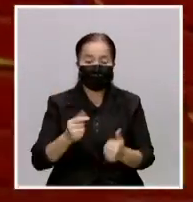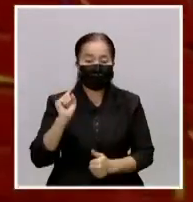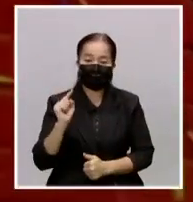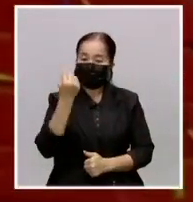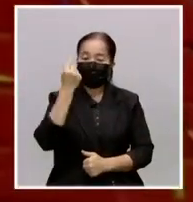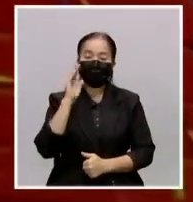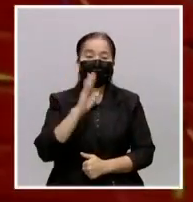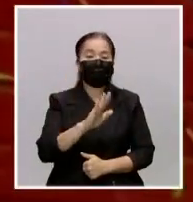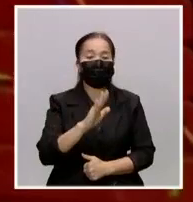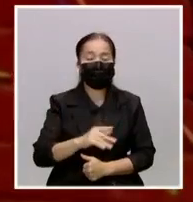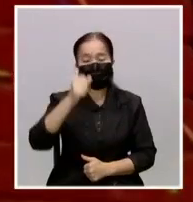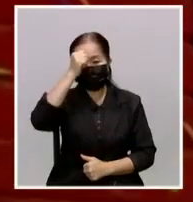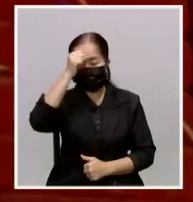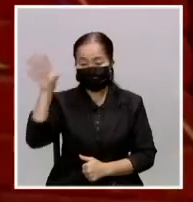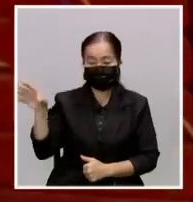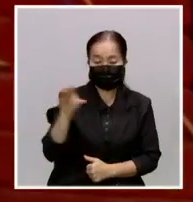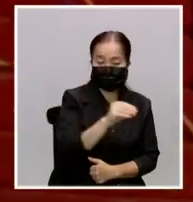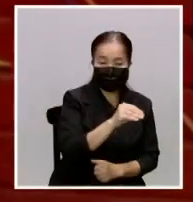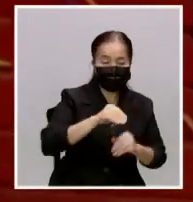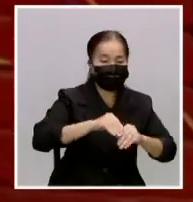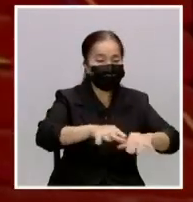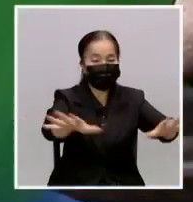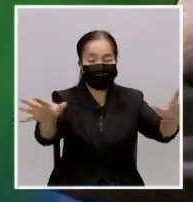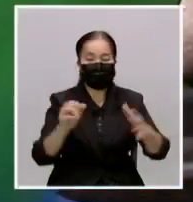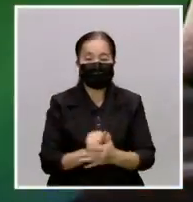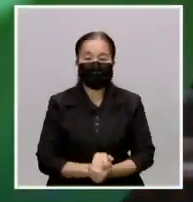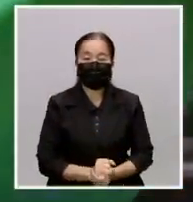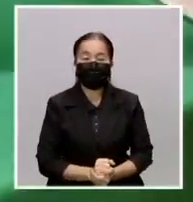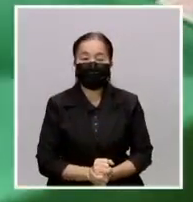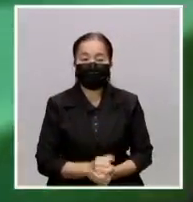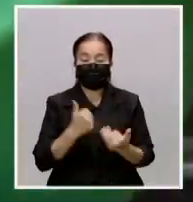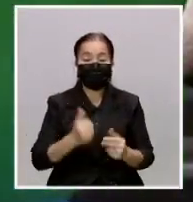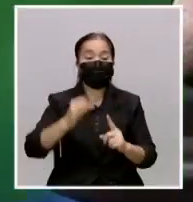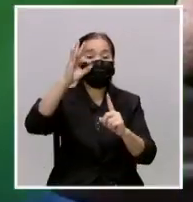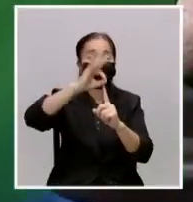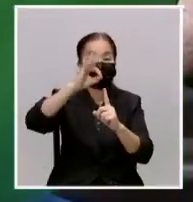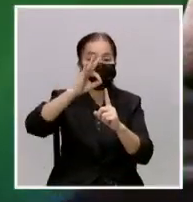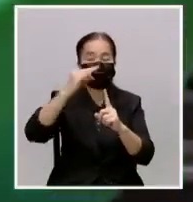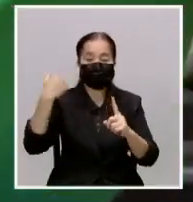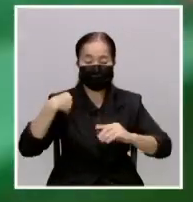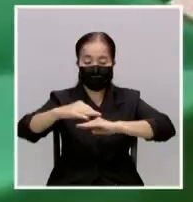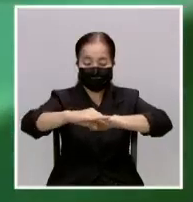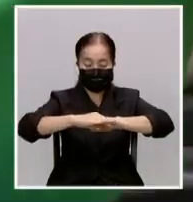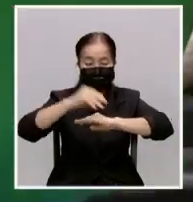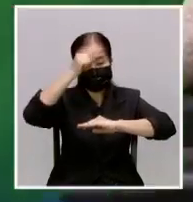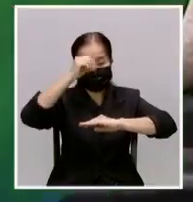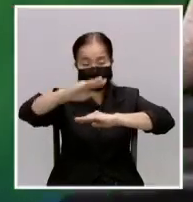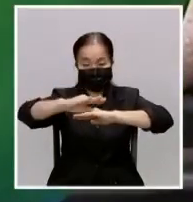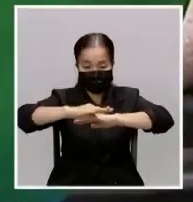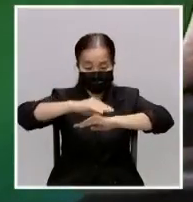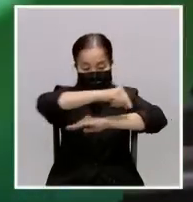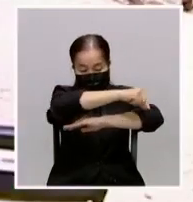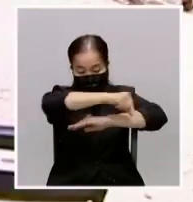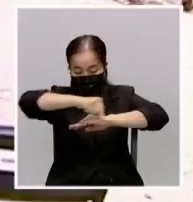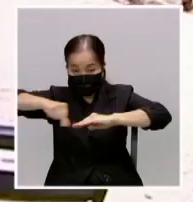โควิดข้ามพรมแดนจากอินเดียกระจายไปทั่วประเทศแล้วนะคะสำหรับเนปาลมีพรมแดนติดกับอินเดียเป็นระยะทางยาวพ